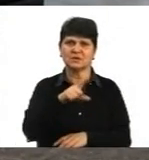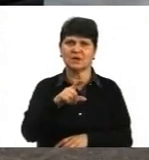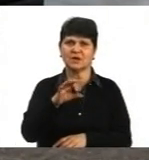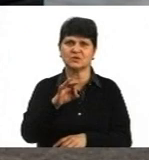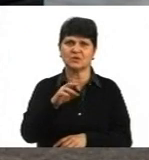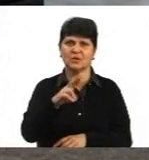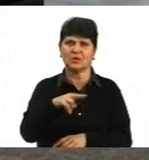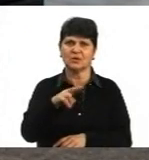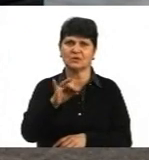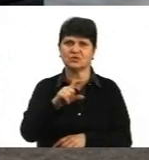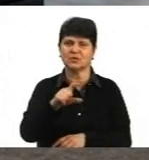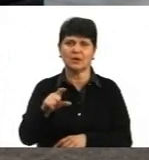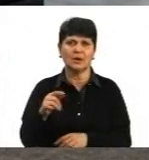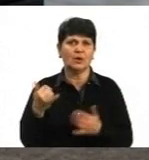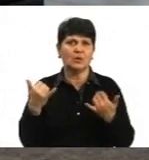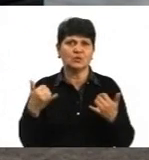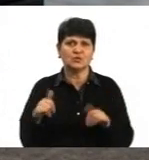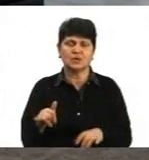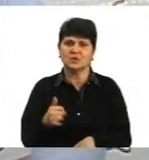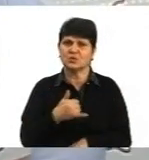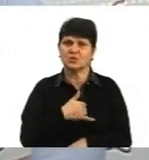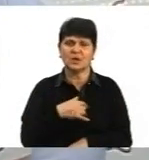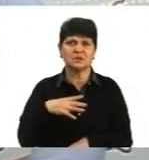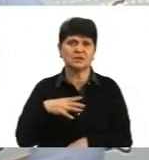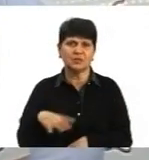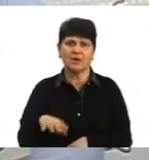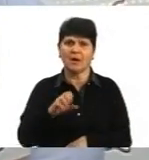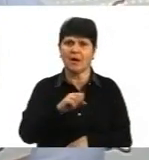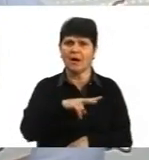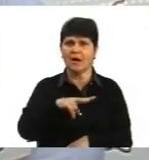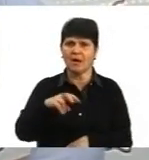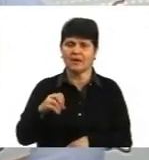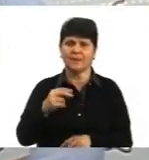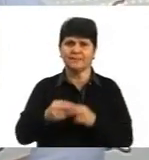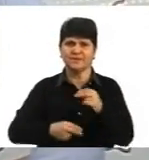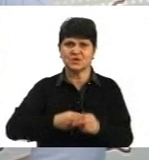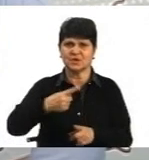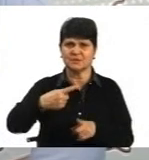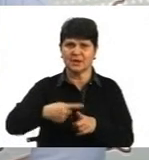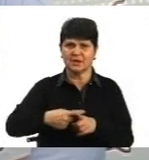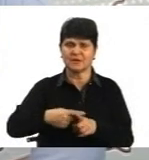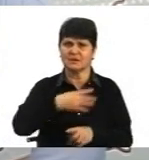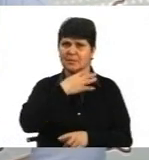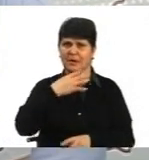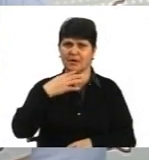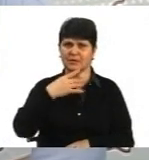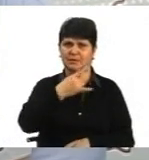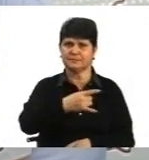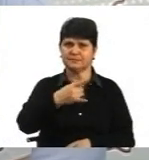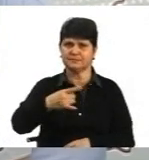якщо дуже велика кількість транспортних засобів проходить через дане перехрестя, то при